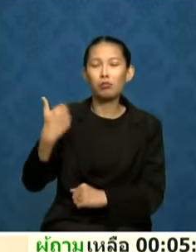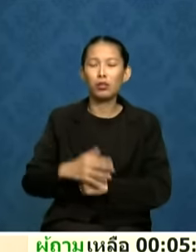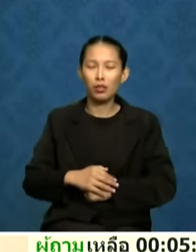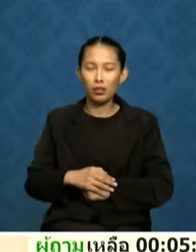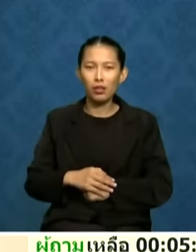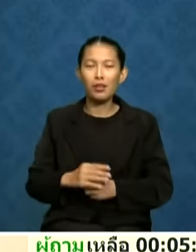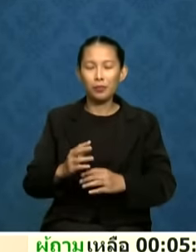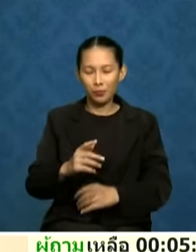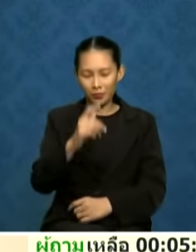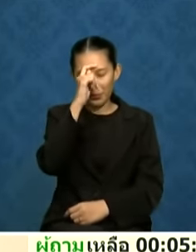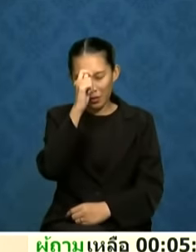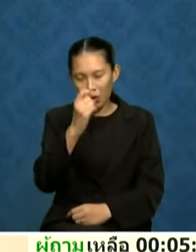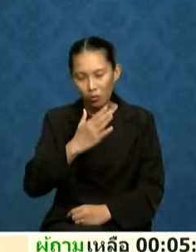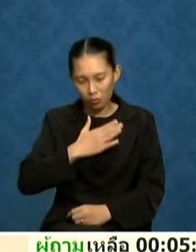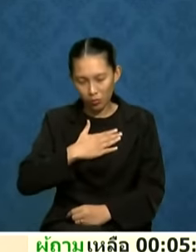านประวง rib